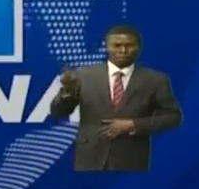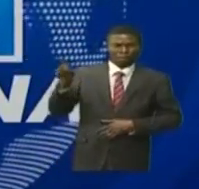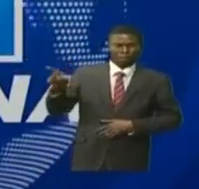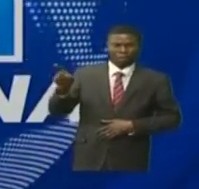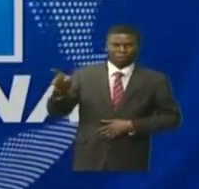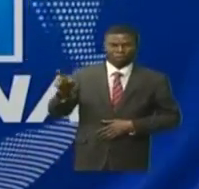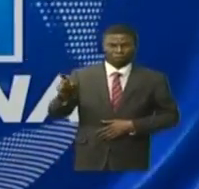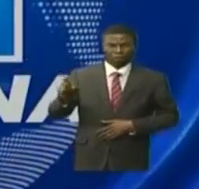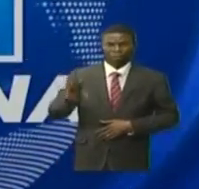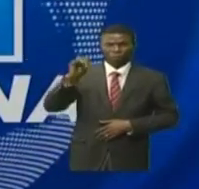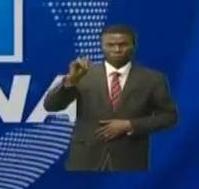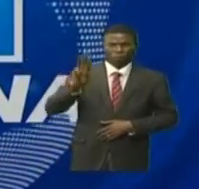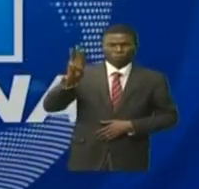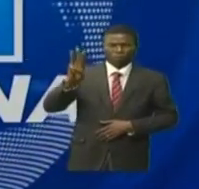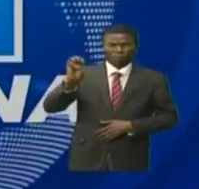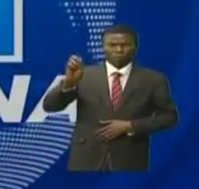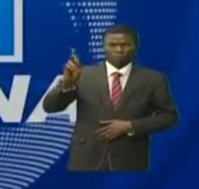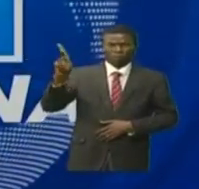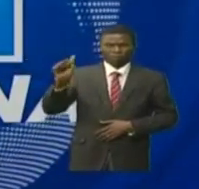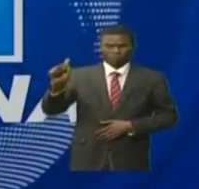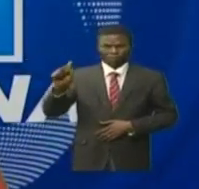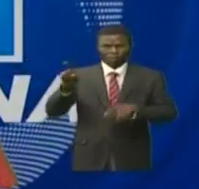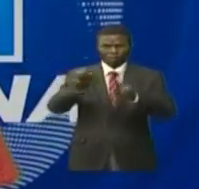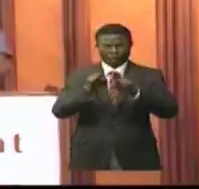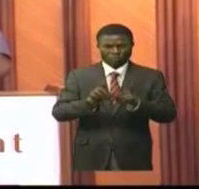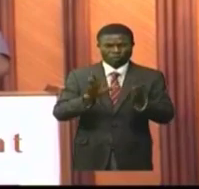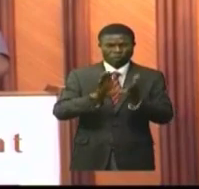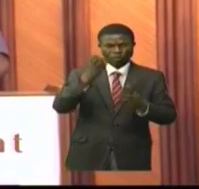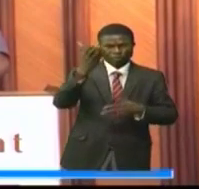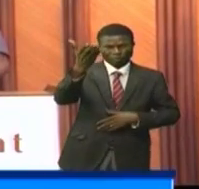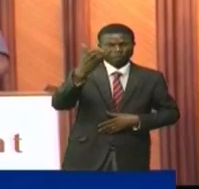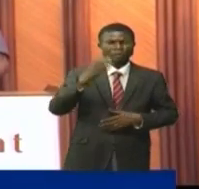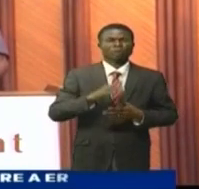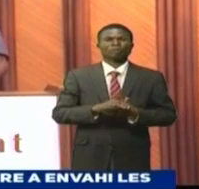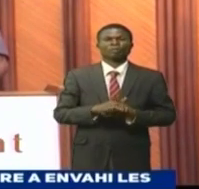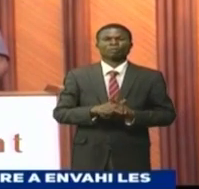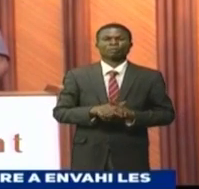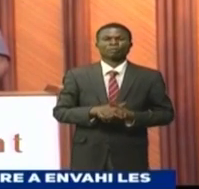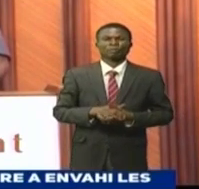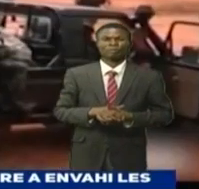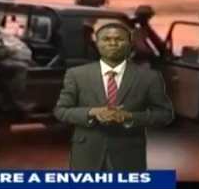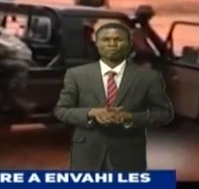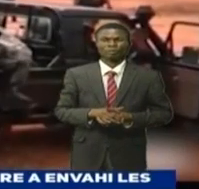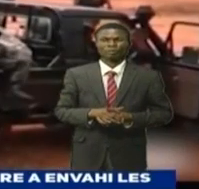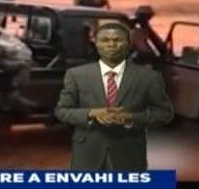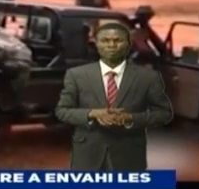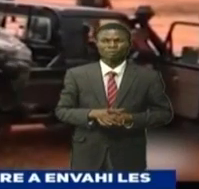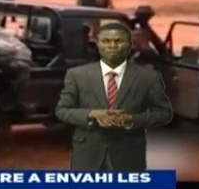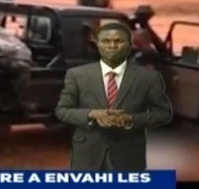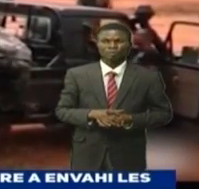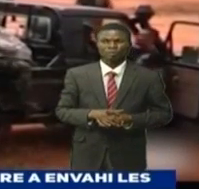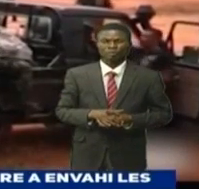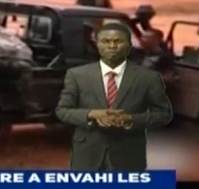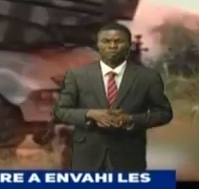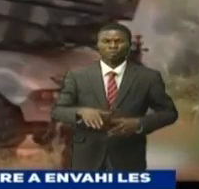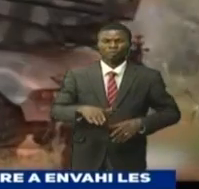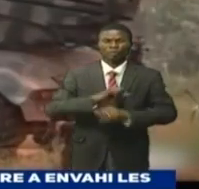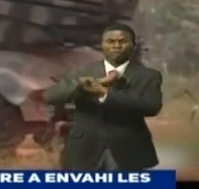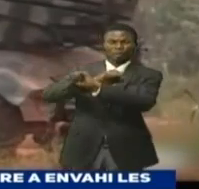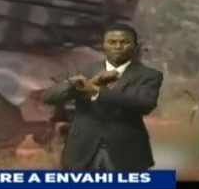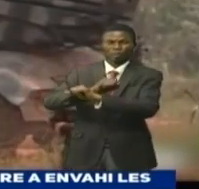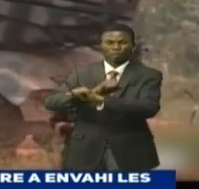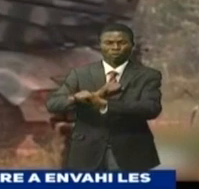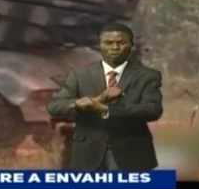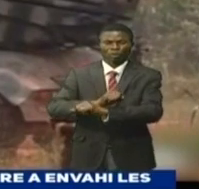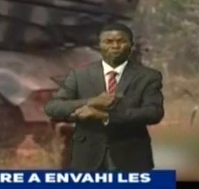de moins car à la tio pour les détails en images l'appel du chef de l'État lancé au congolais pour barrer la route au rebelle du 1